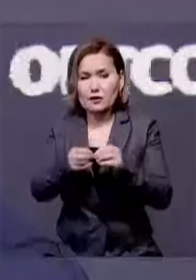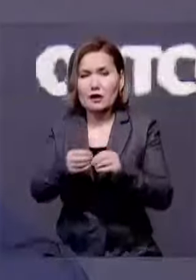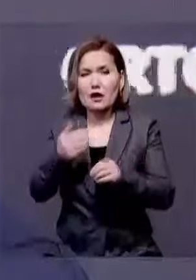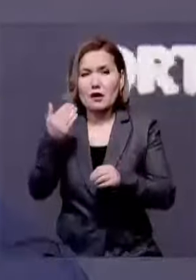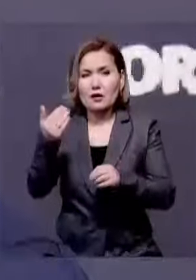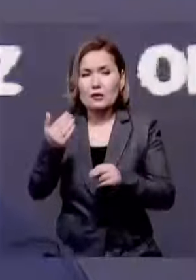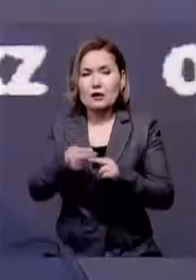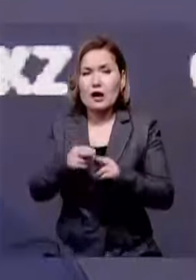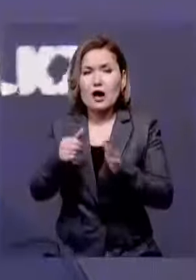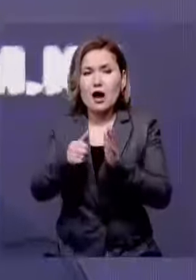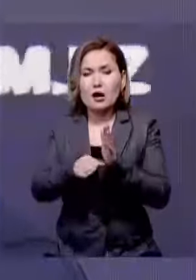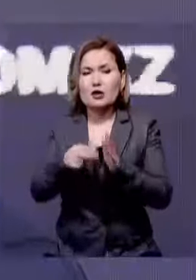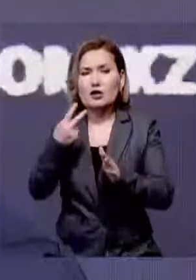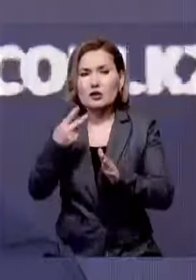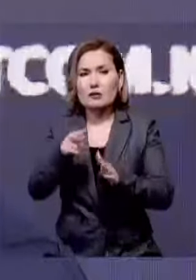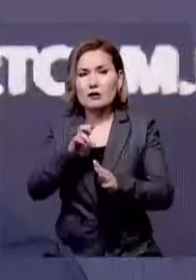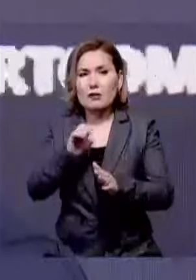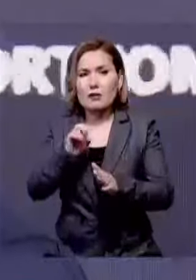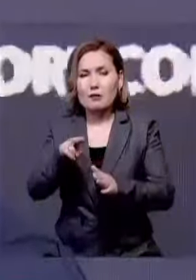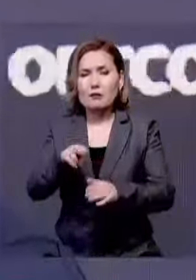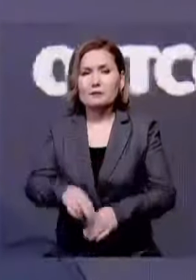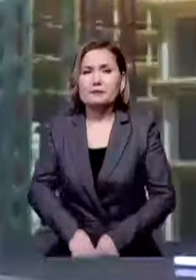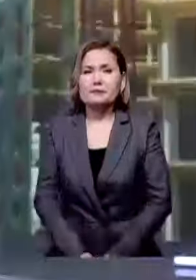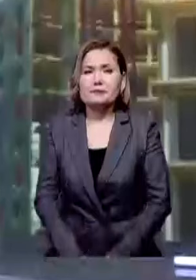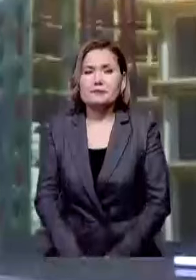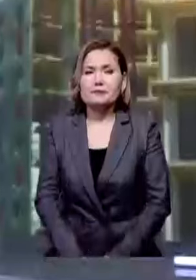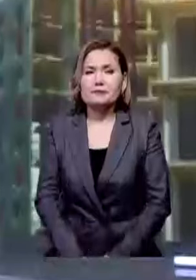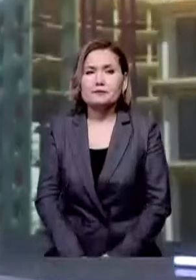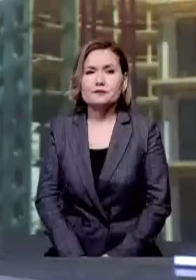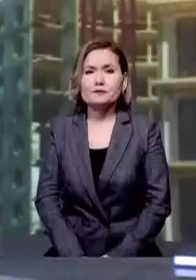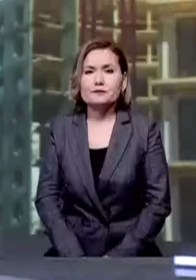мынау 620 бап.